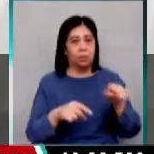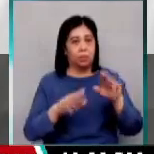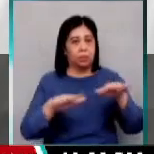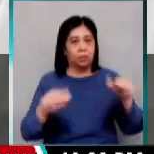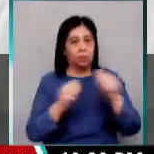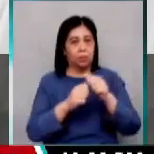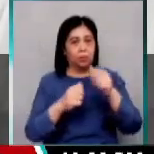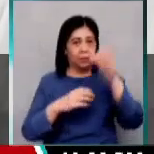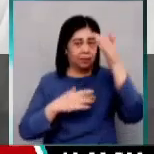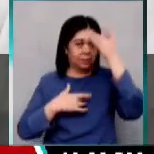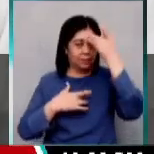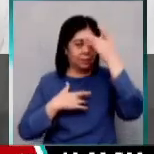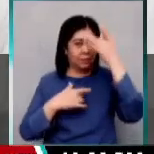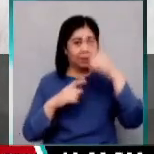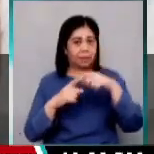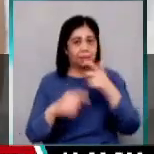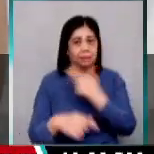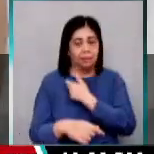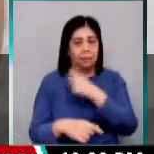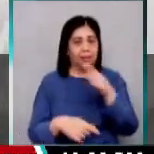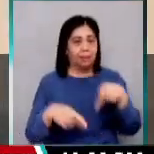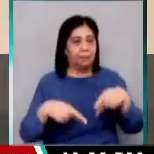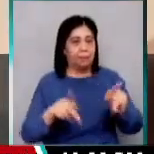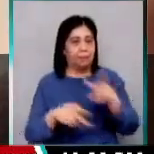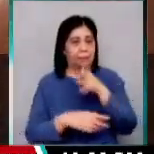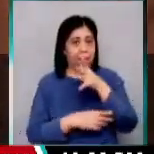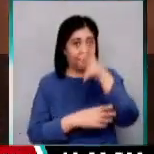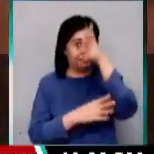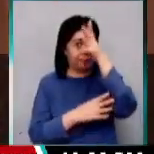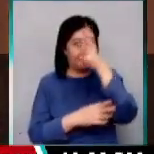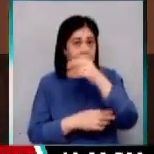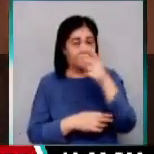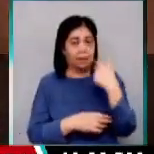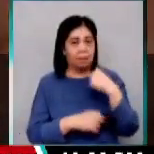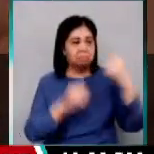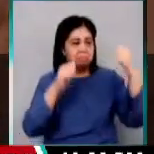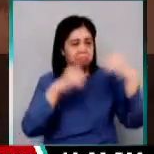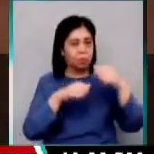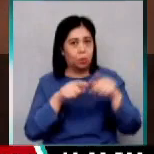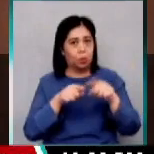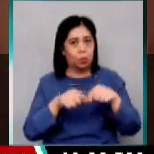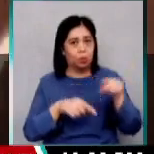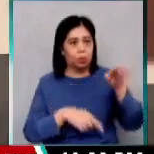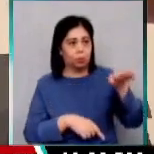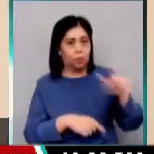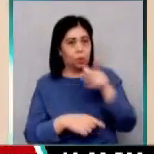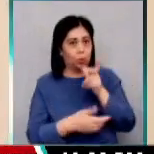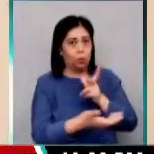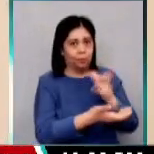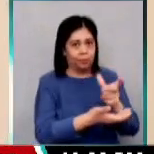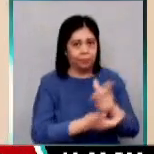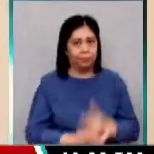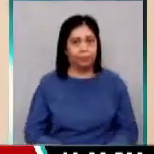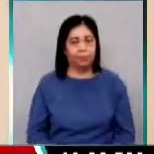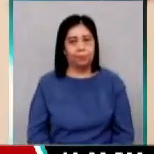babakunahan. Dapat may consent ng magulang at sumasang-ayon din ang batang tuturukan.